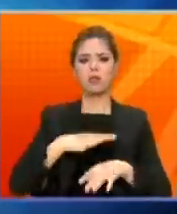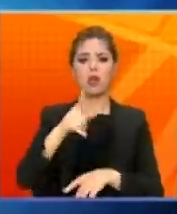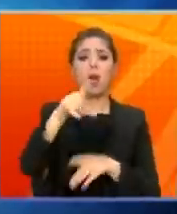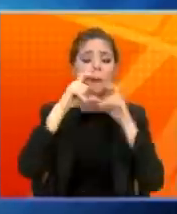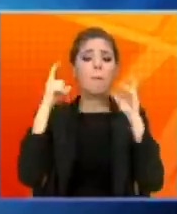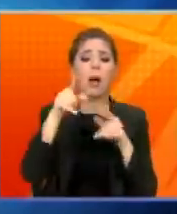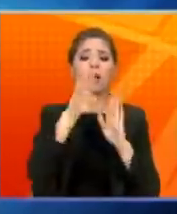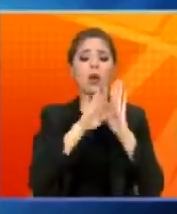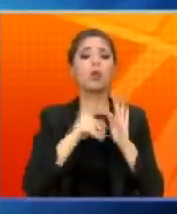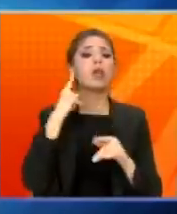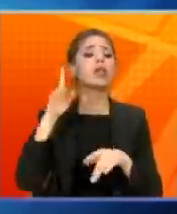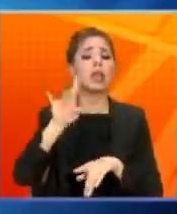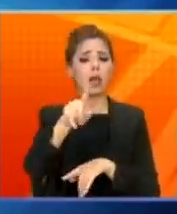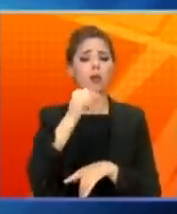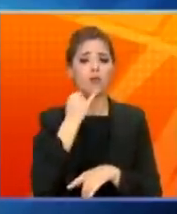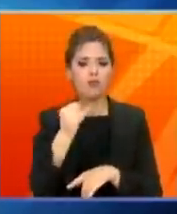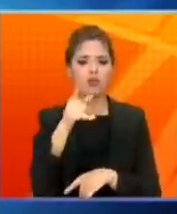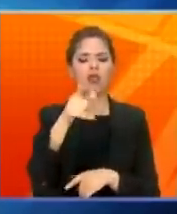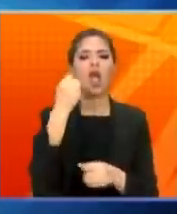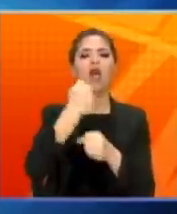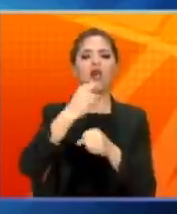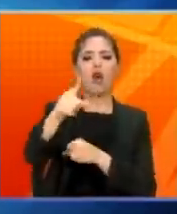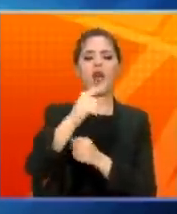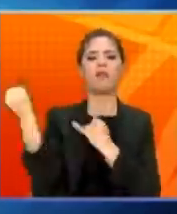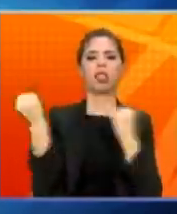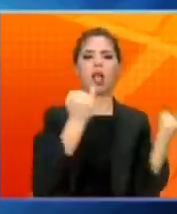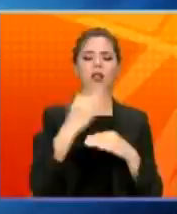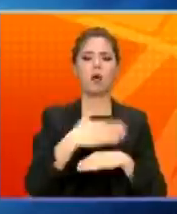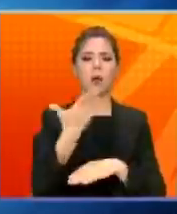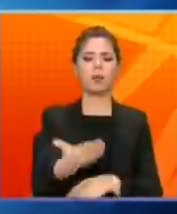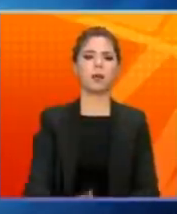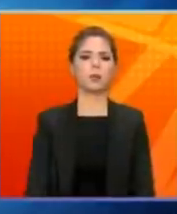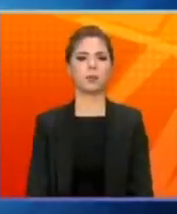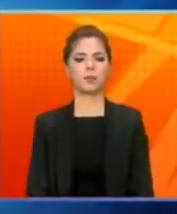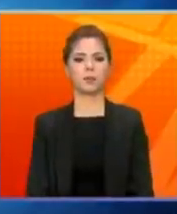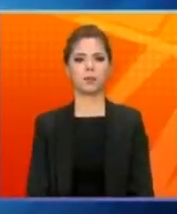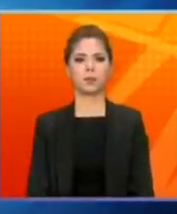maske kuralına uymayan bir market müşterisi de görevliyle böyle tartıştı